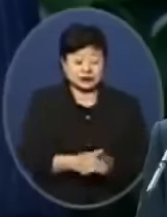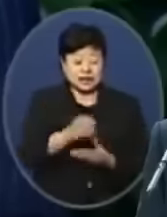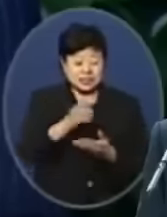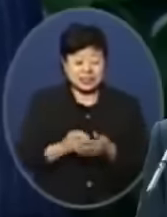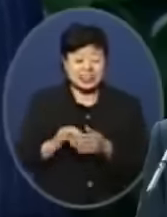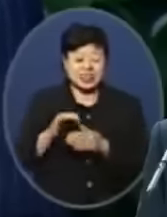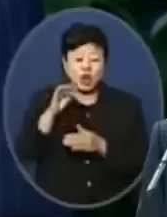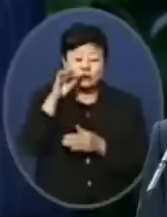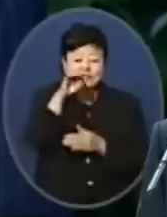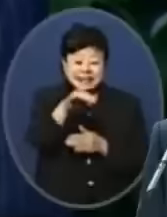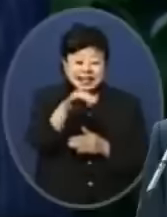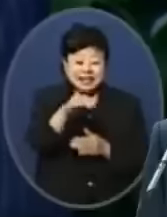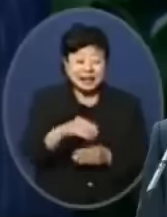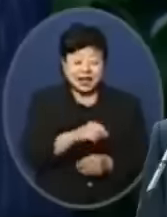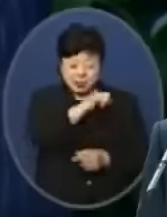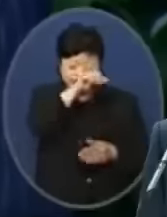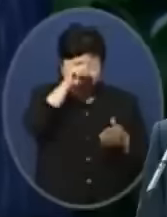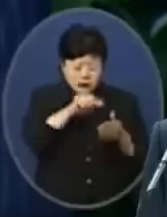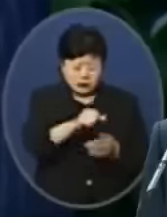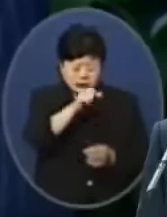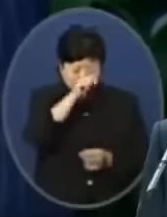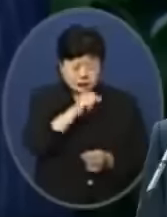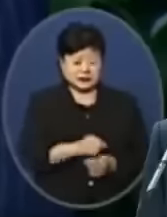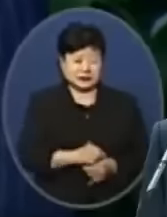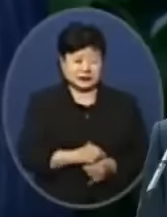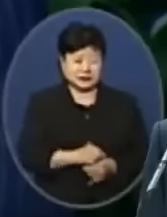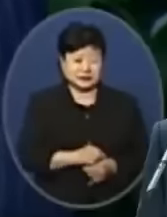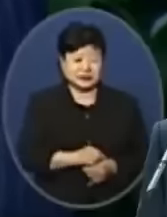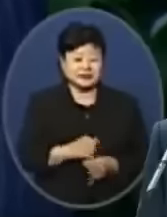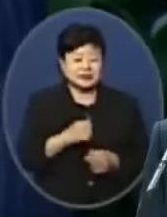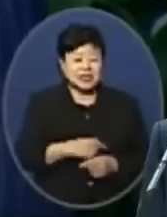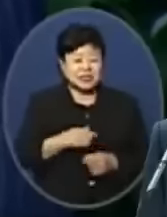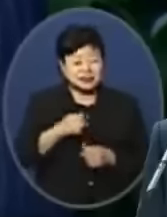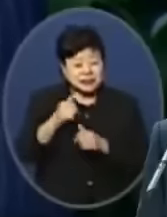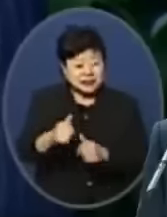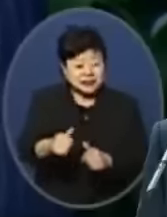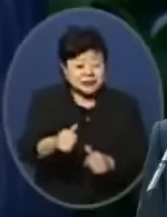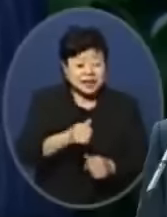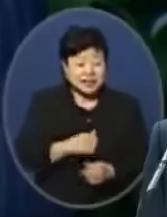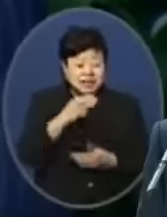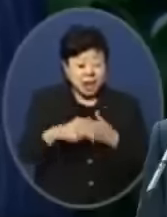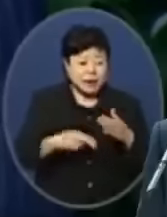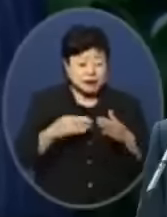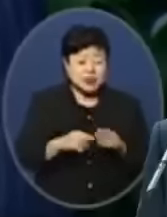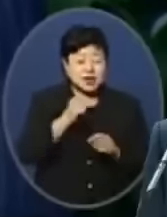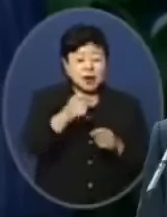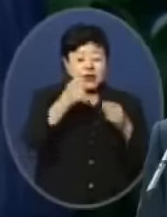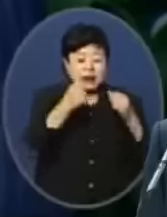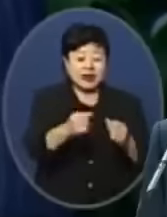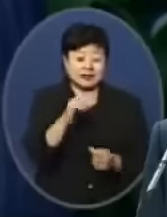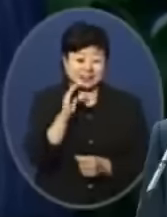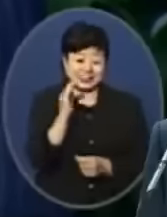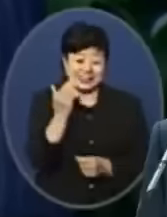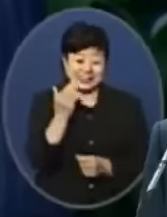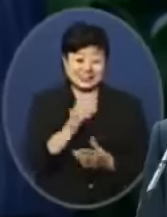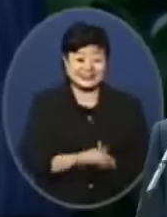잔이 넘치나이다. 나의 평생에 주의 선하심과 인자하심이 정녕 나를 따르니 내가 야훼의 집에 영원히